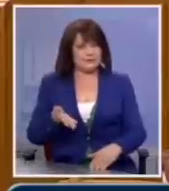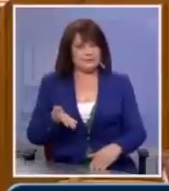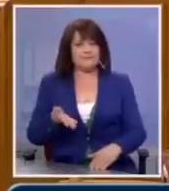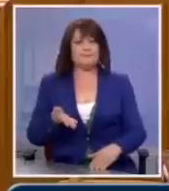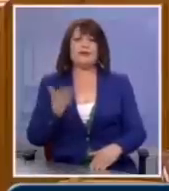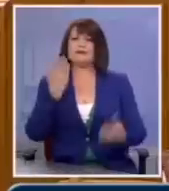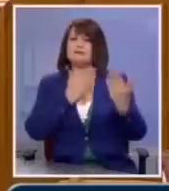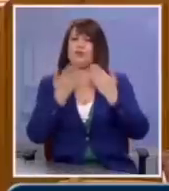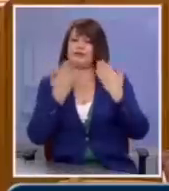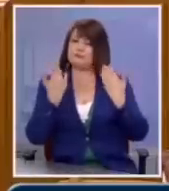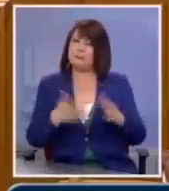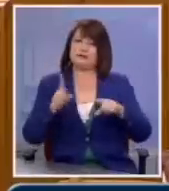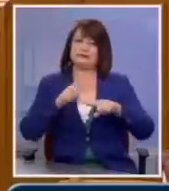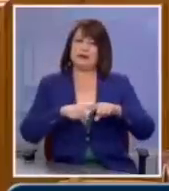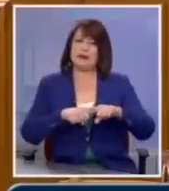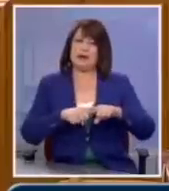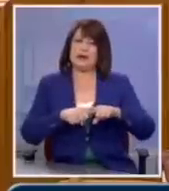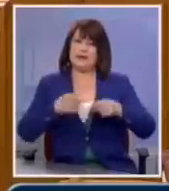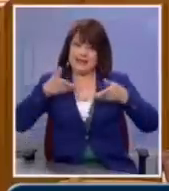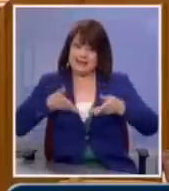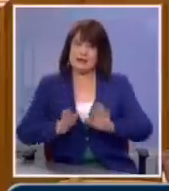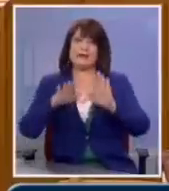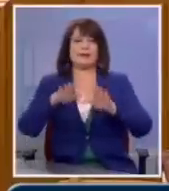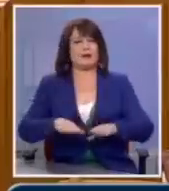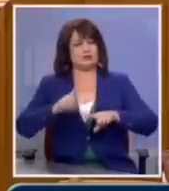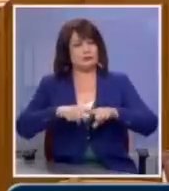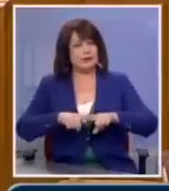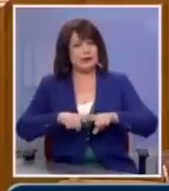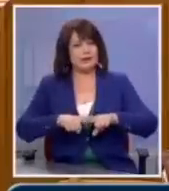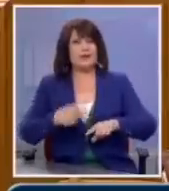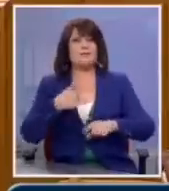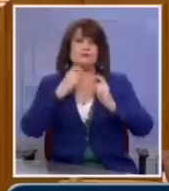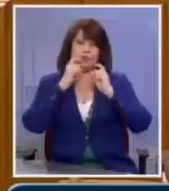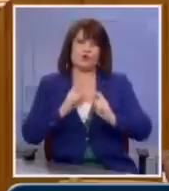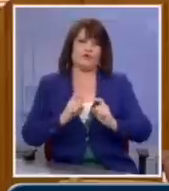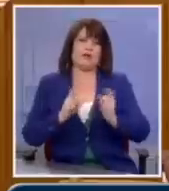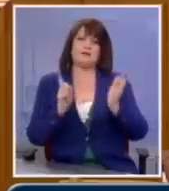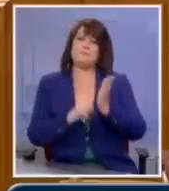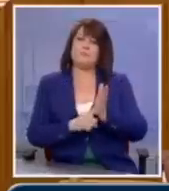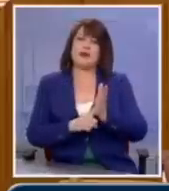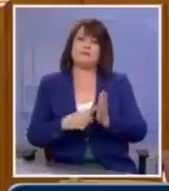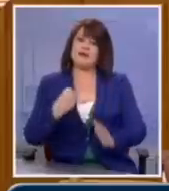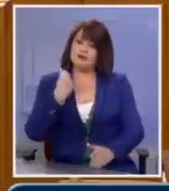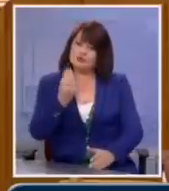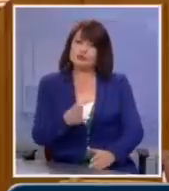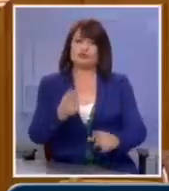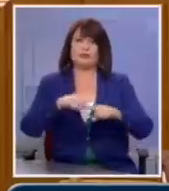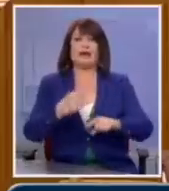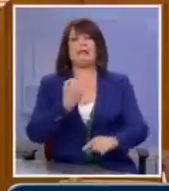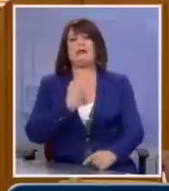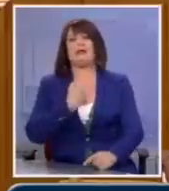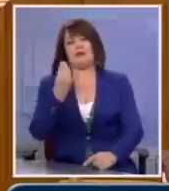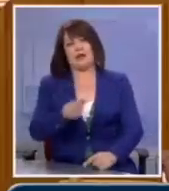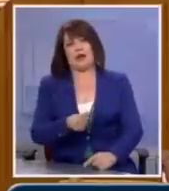έχουν σπουδάσει εδώ, που έχουν γεννηθεί εδώ και που είμαστε υποχρεωμένοι να αποδώσουμε την